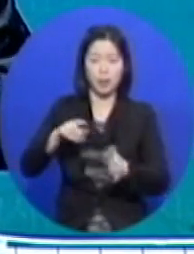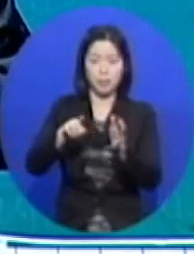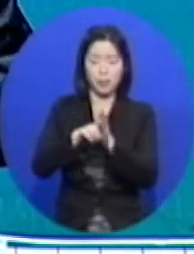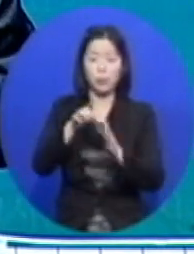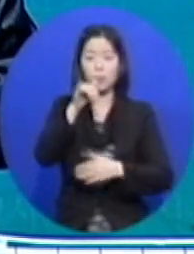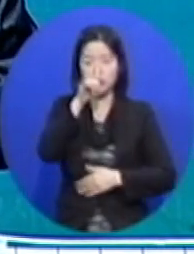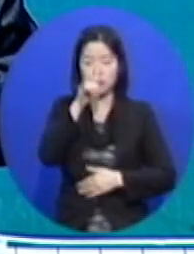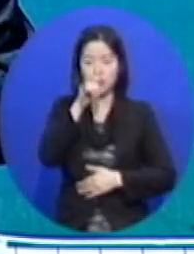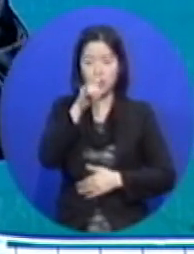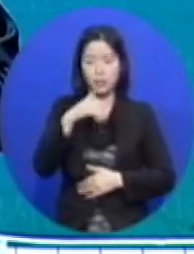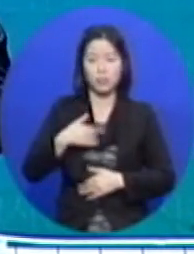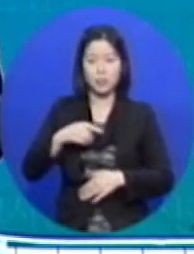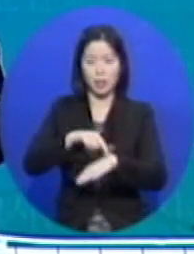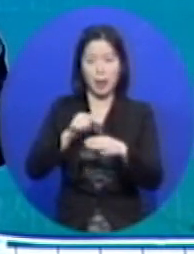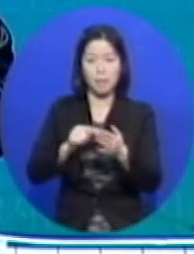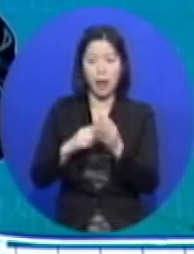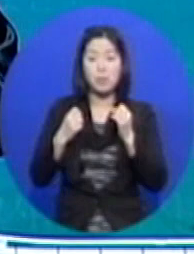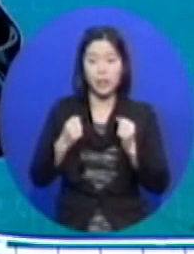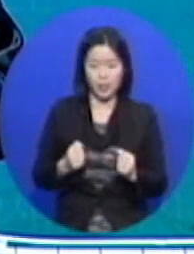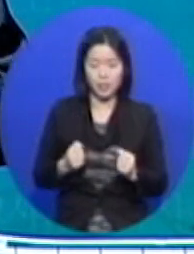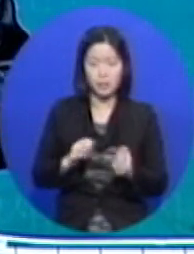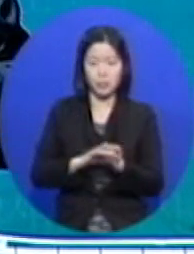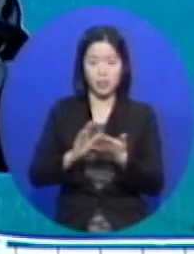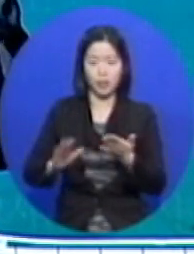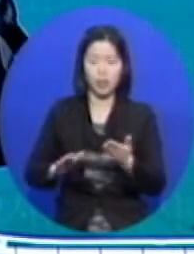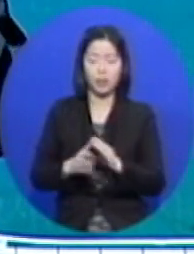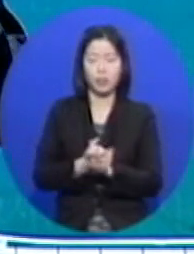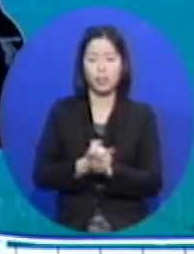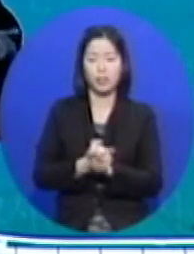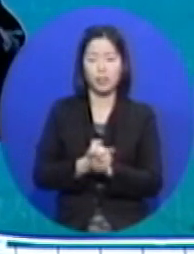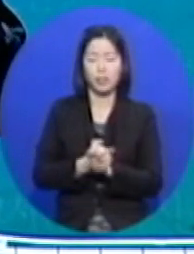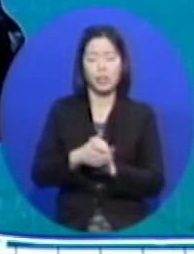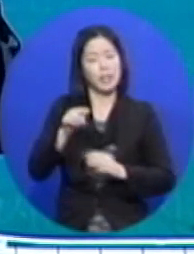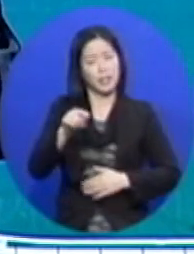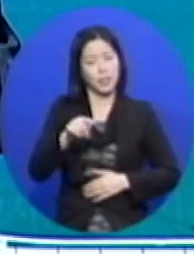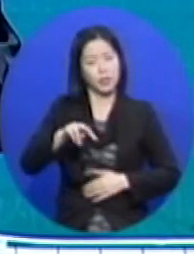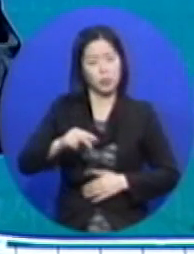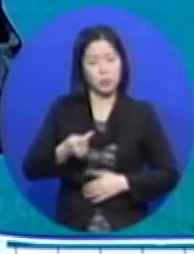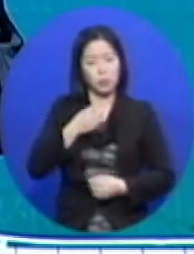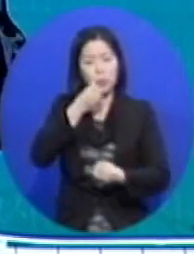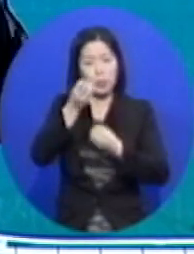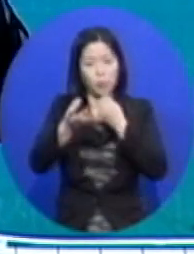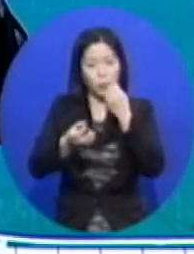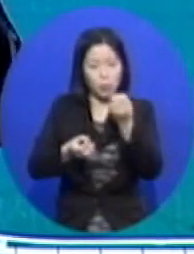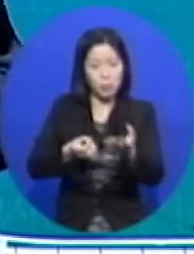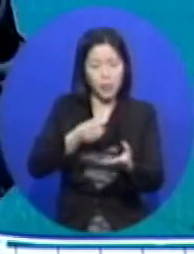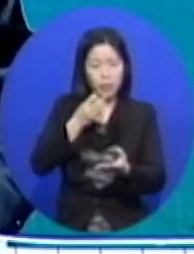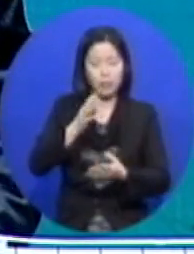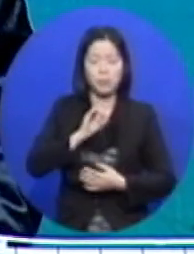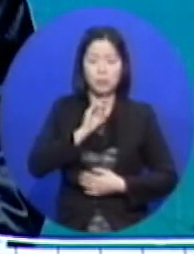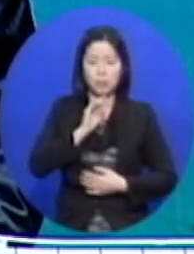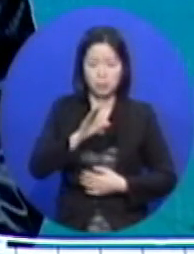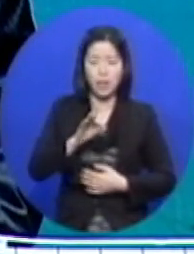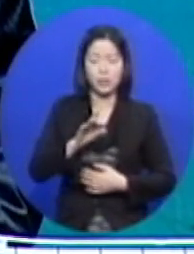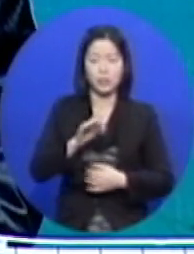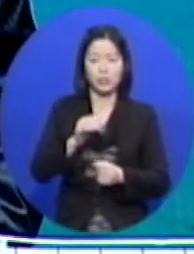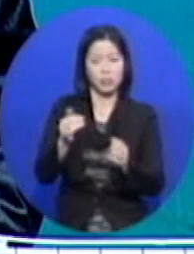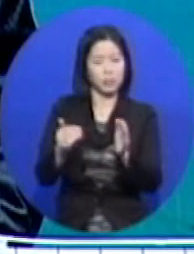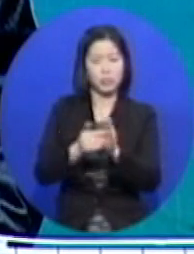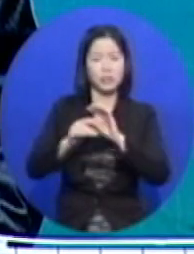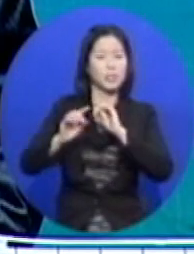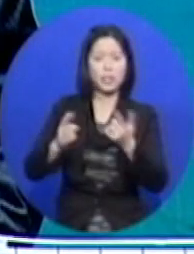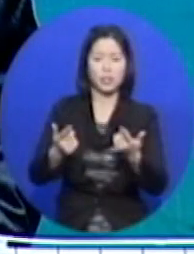계십니다 여러분이 것도 여러분이 그렇게 고백을 한다고 여러분이 진짜 믿는 게 아니라는